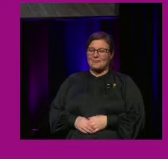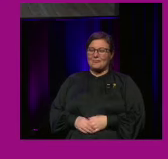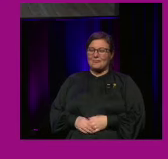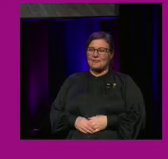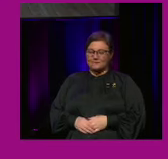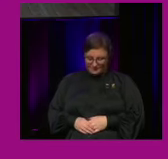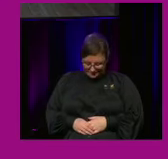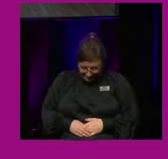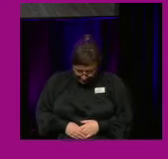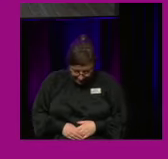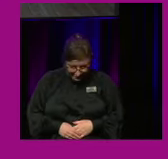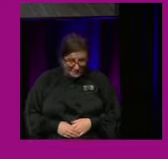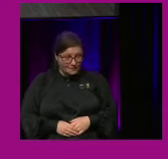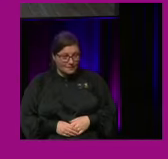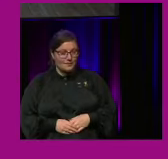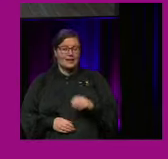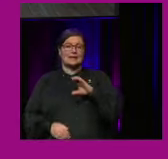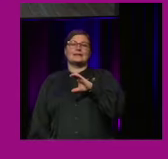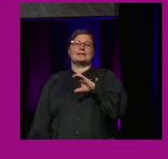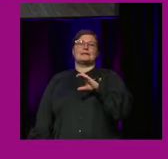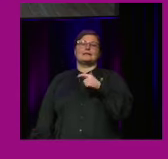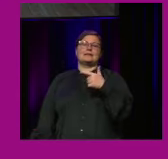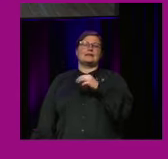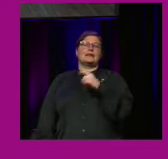Vi tänkte att vi skulle...